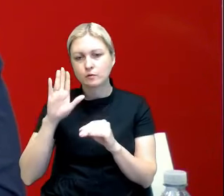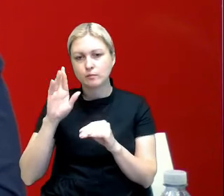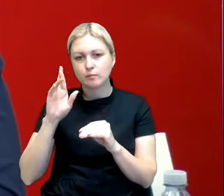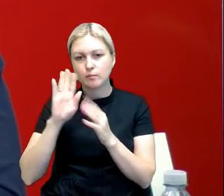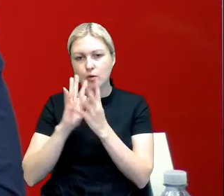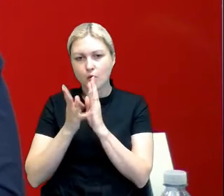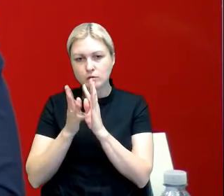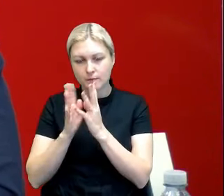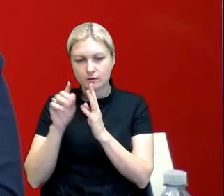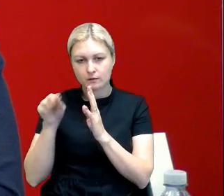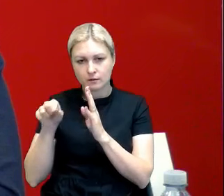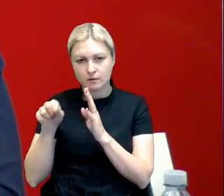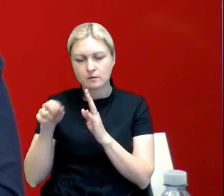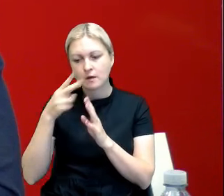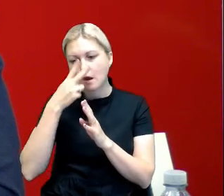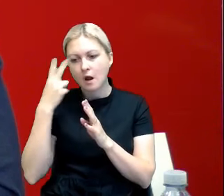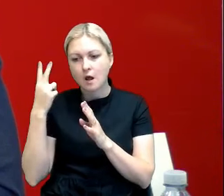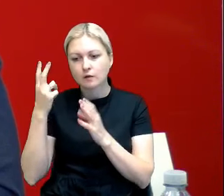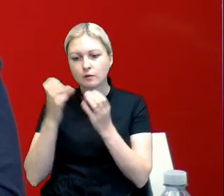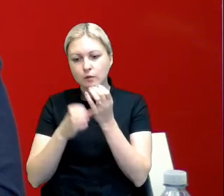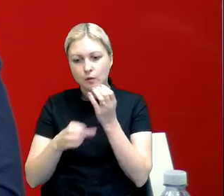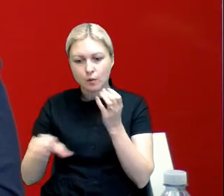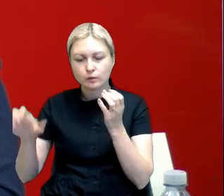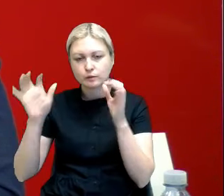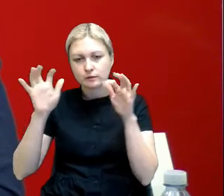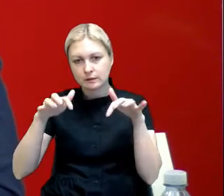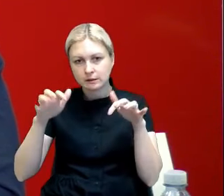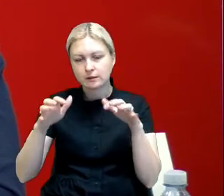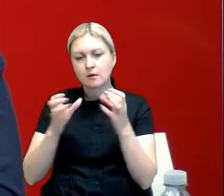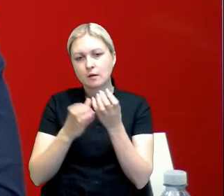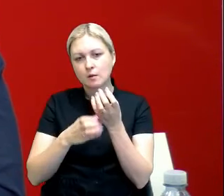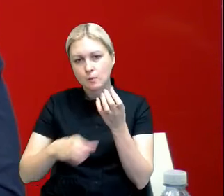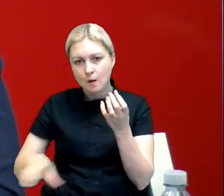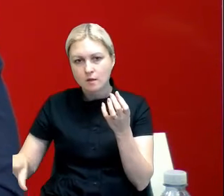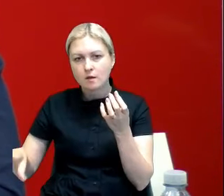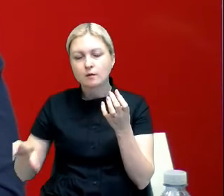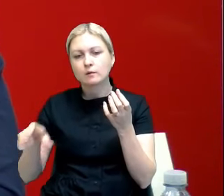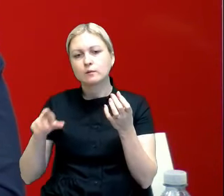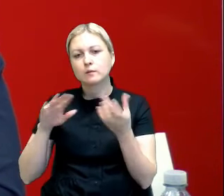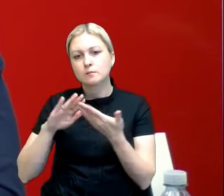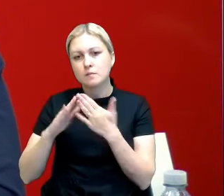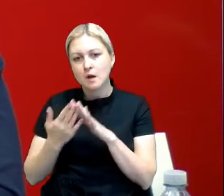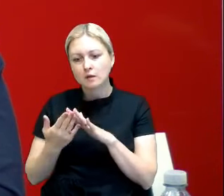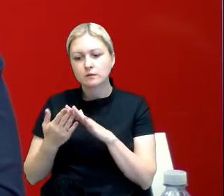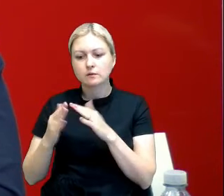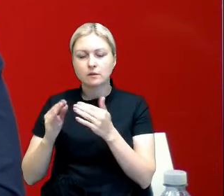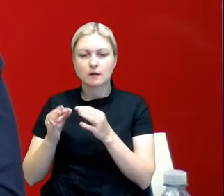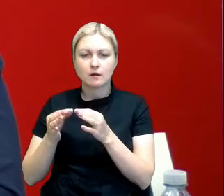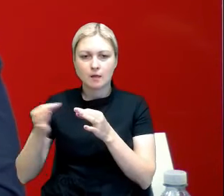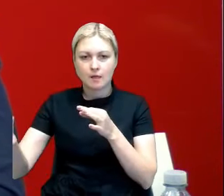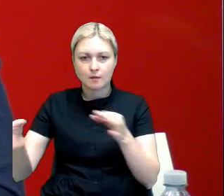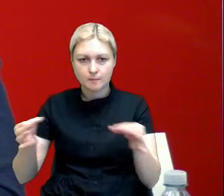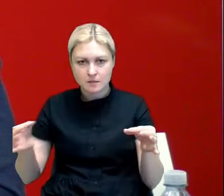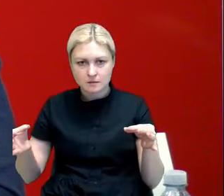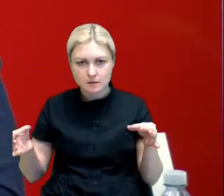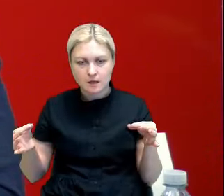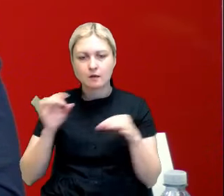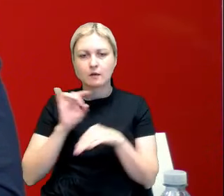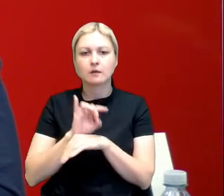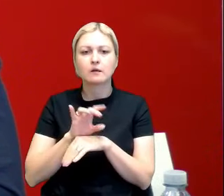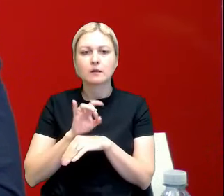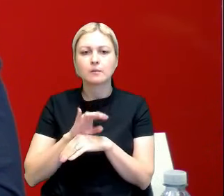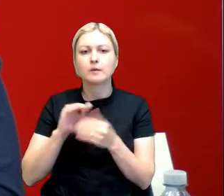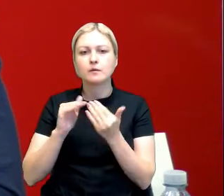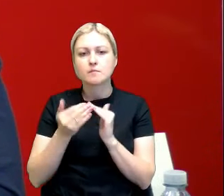kad lietaus nuotių kiekiai kurie pasiekia mūsų miestus miestelius ir ypač klaipėdos ir